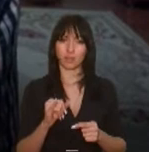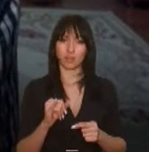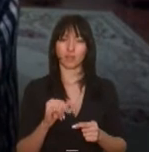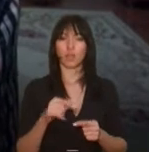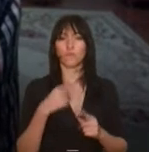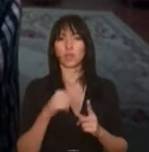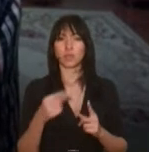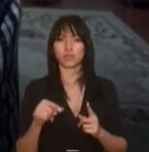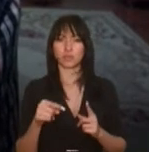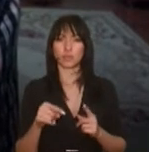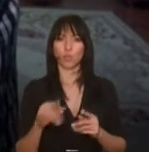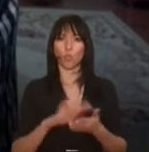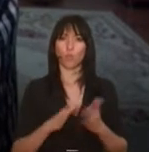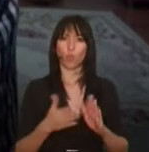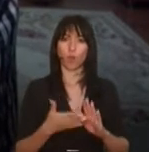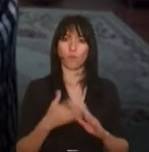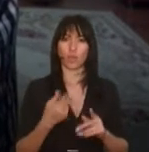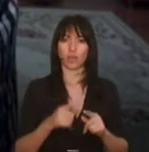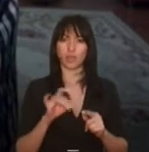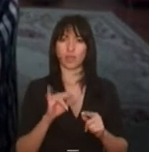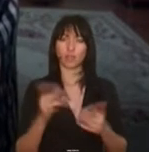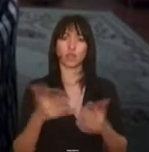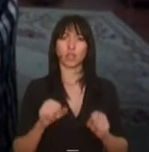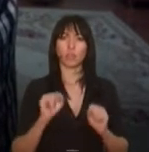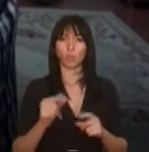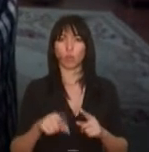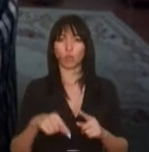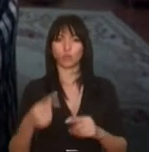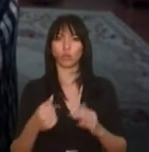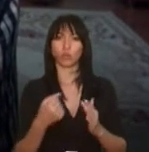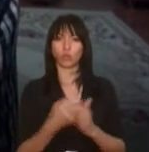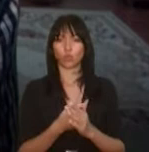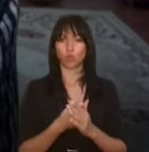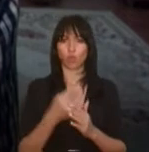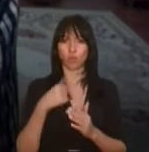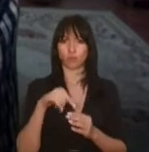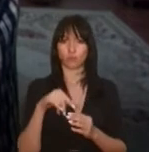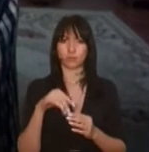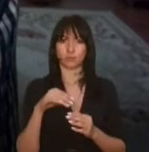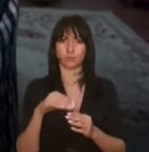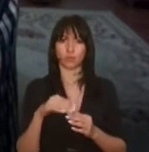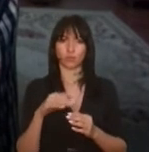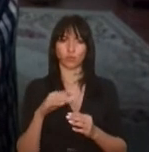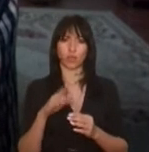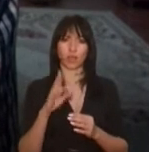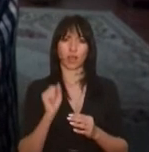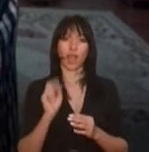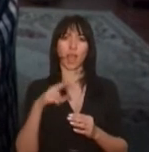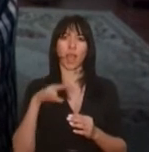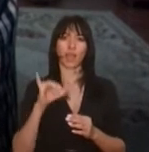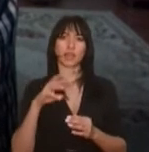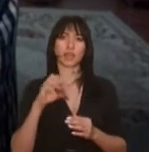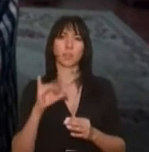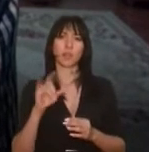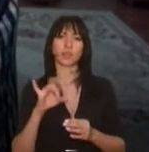якісь видумовують карколомні речі, котрі можуть приводити до травматизації і, на жаль, і до